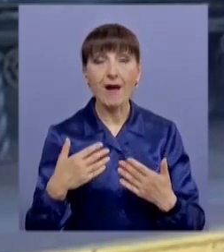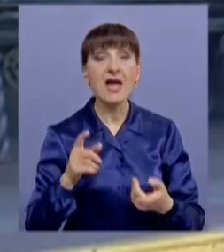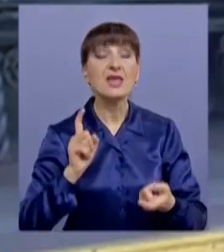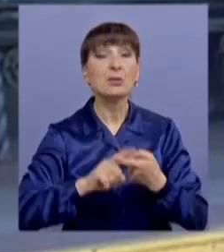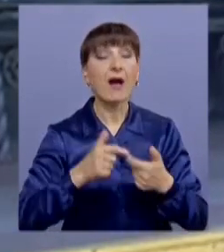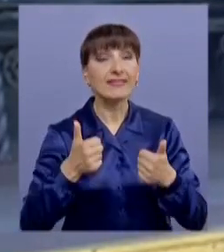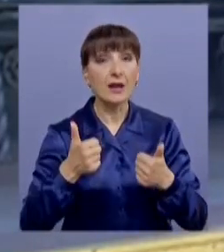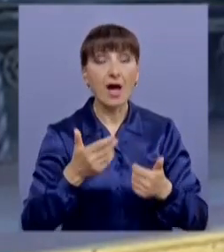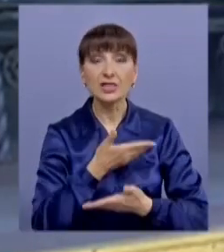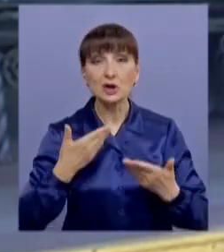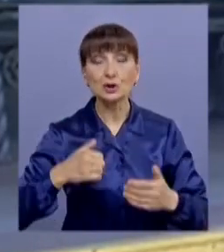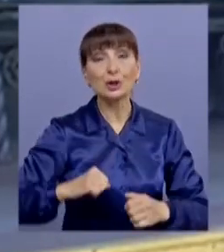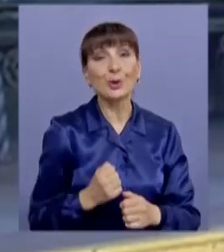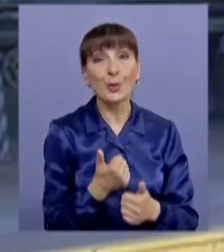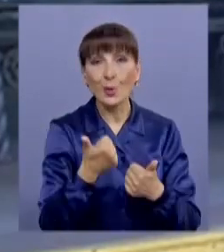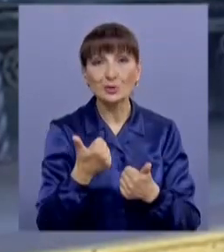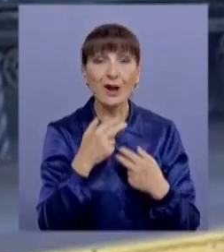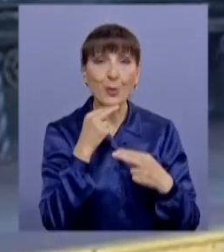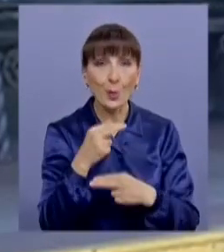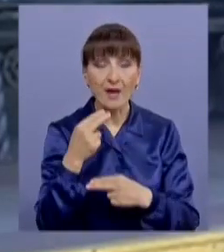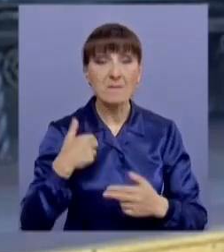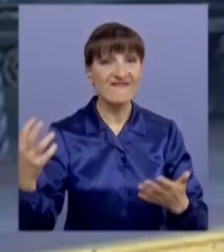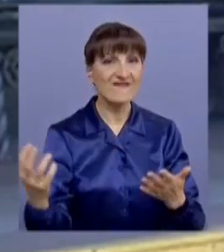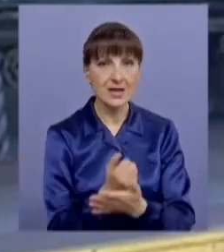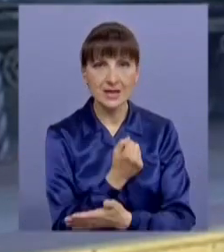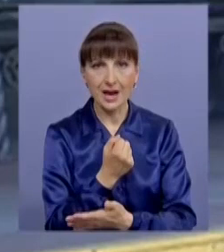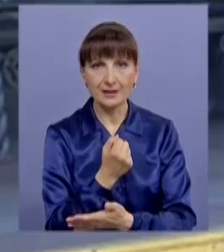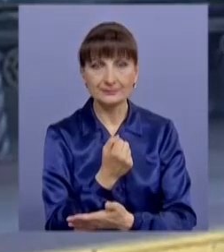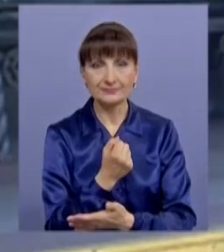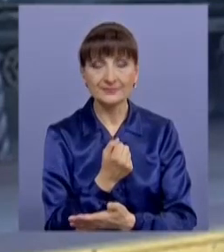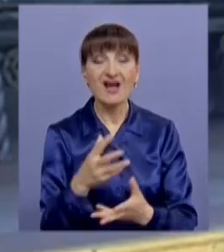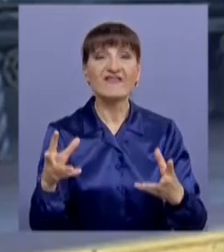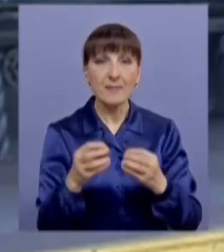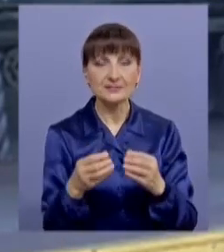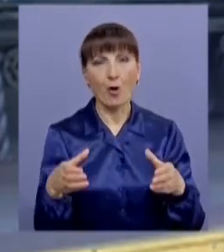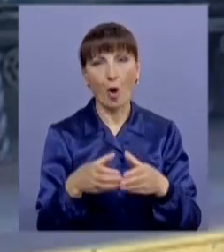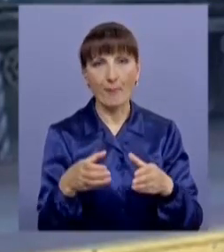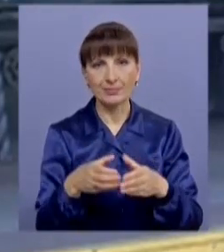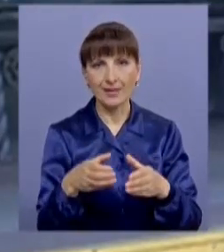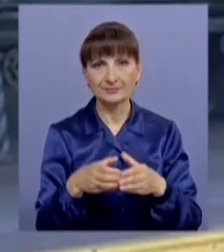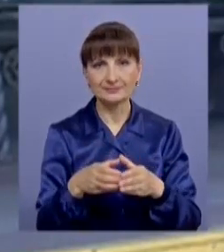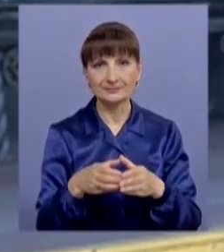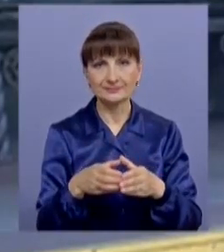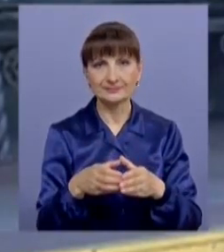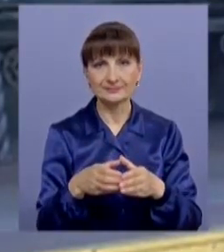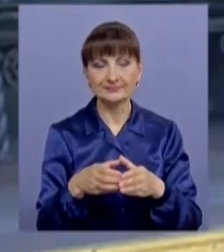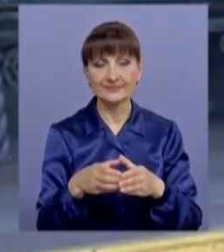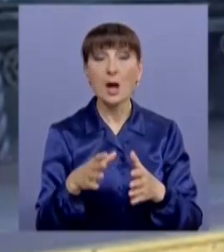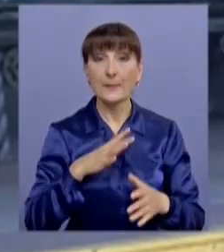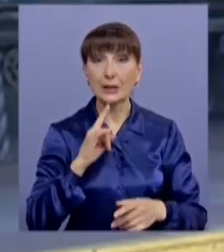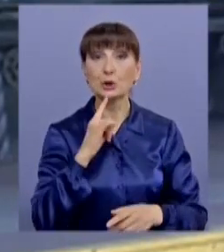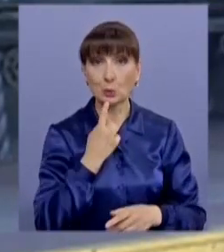благодаря нашему дружелюбию, вот мы выиграли вместе с командой. Было